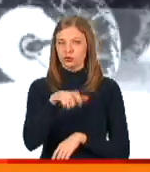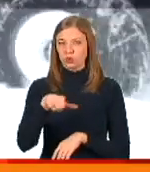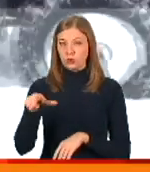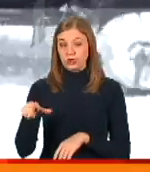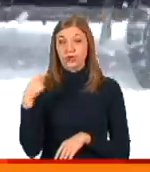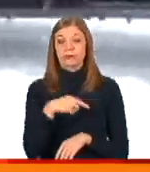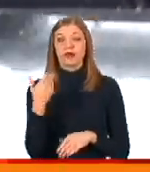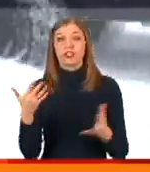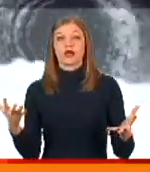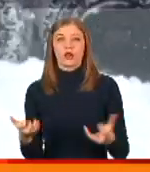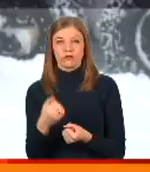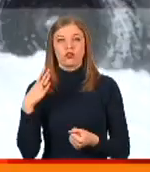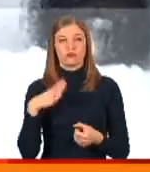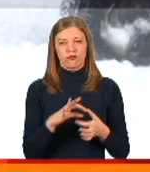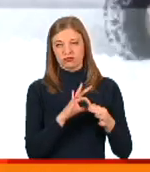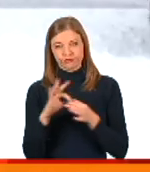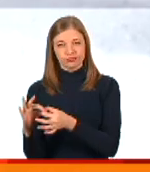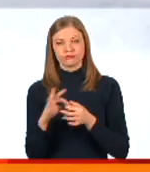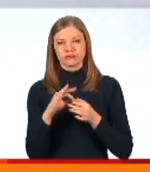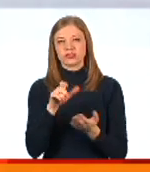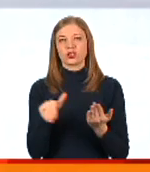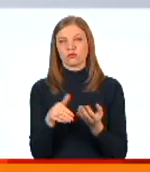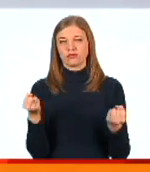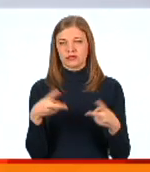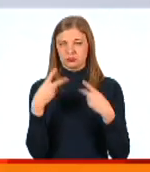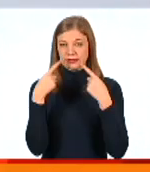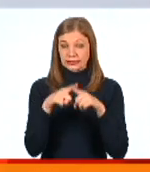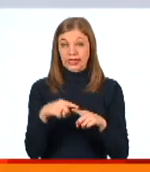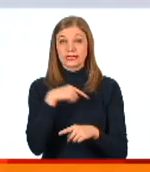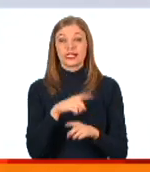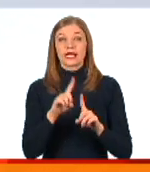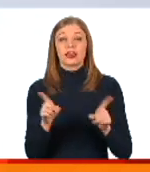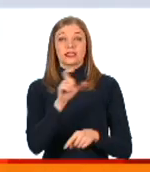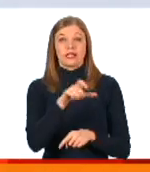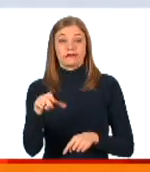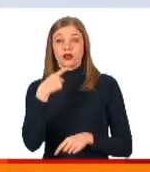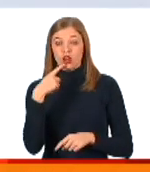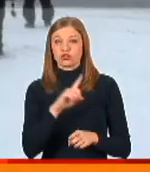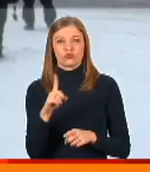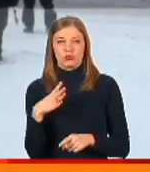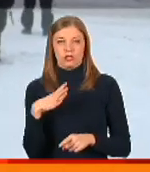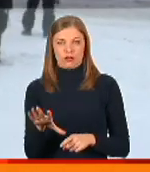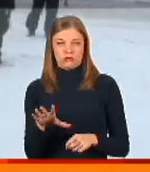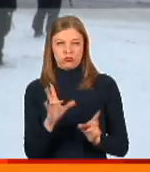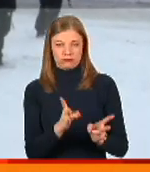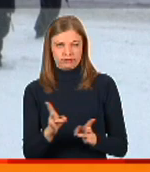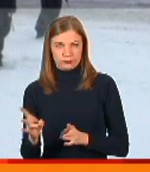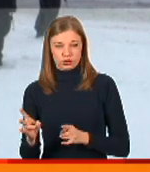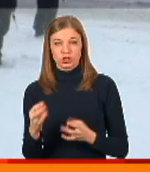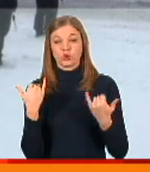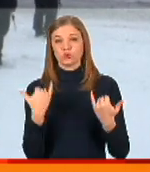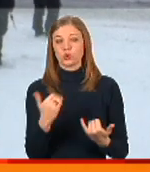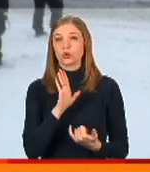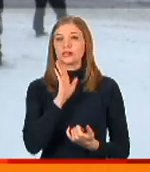людей. Їх рятувальникам довелося вивільняти за допомогою спецтехніки. Надзвичайники кажуть, минулося без постраждалих.